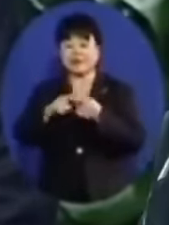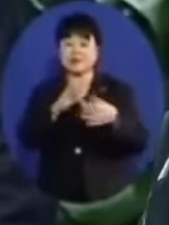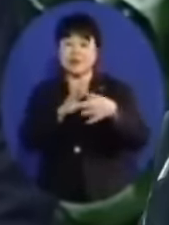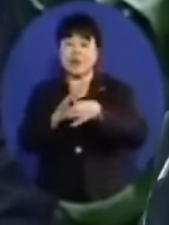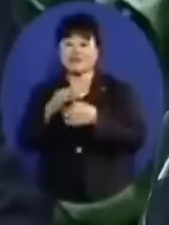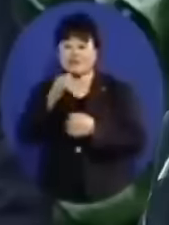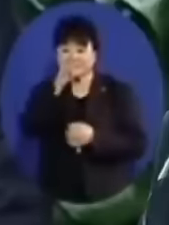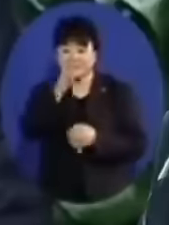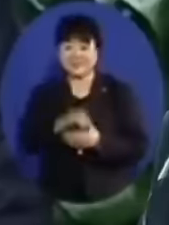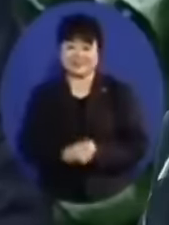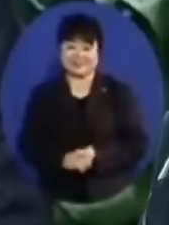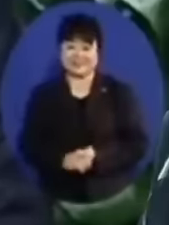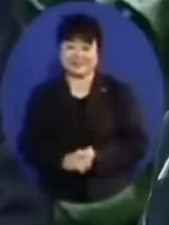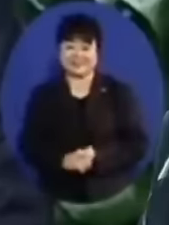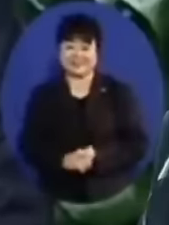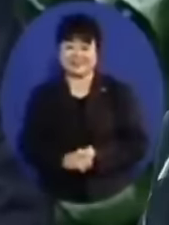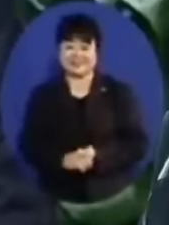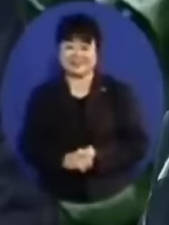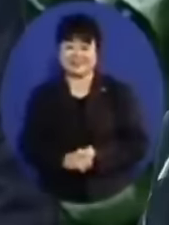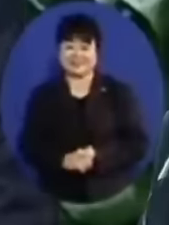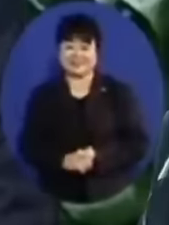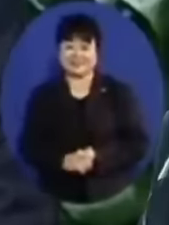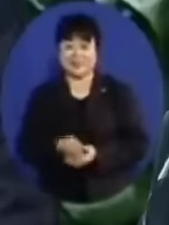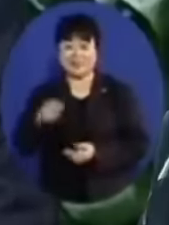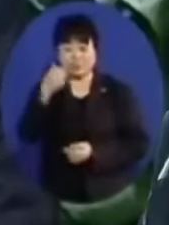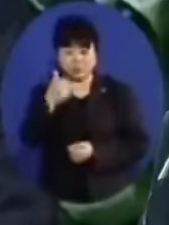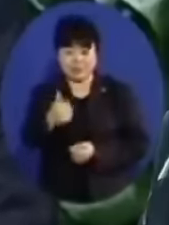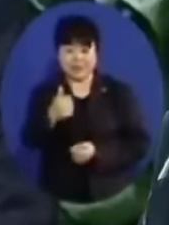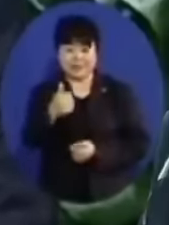가지냐? 가지고 말고요. 백부장이